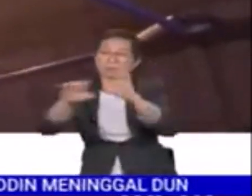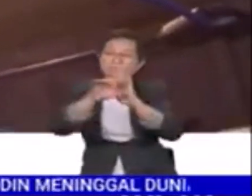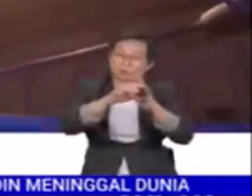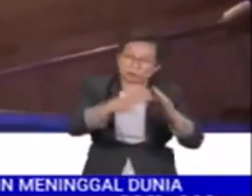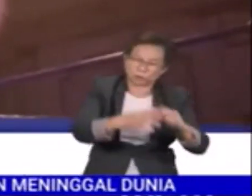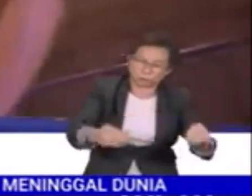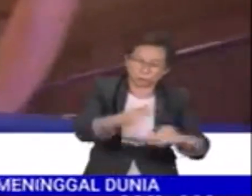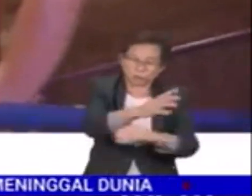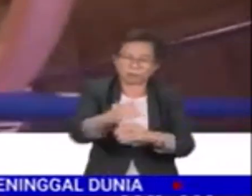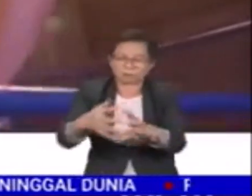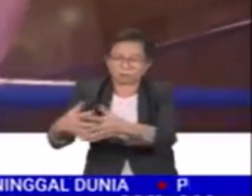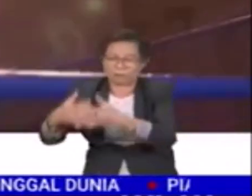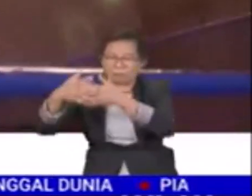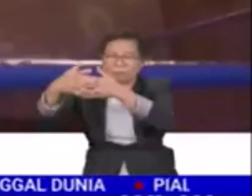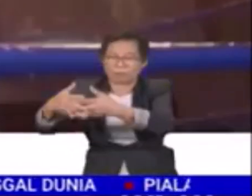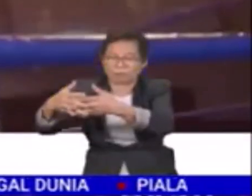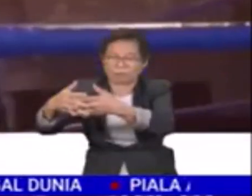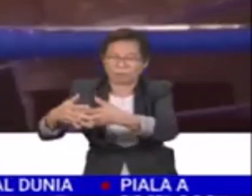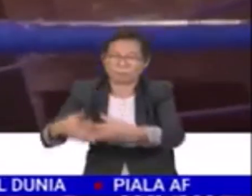jepun dan Amerika